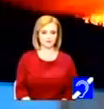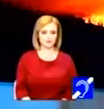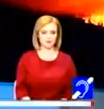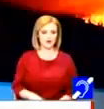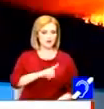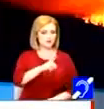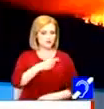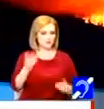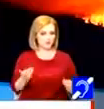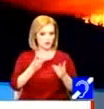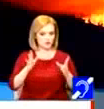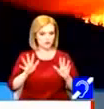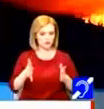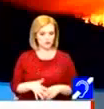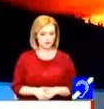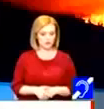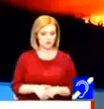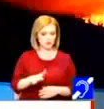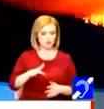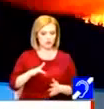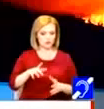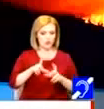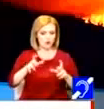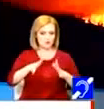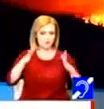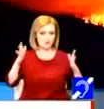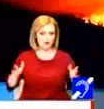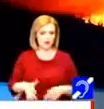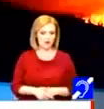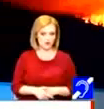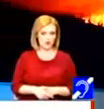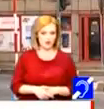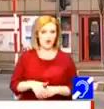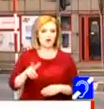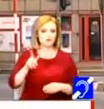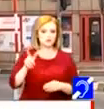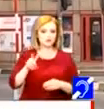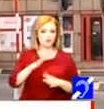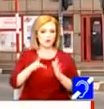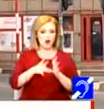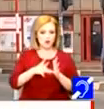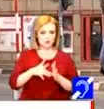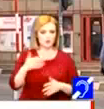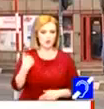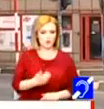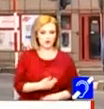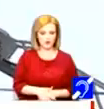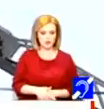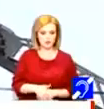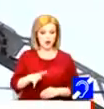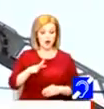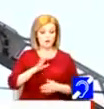Un incendiu puternic a izbucnit într-un centru comercial din Afumați, lângă București. Pentru că flăcările sunt foarte mari, pompierii au trimis 28 de mașini cu